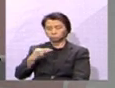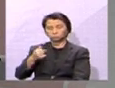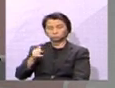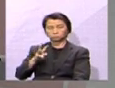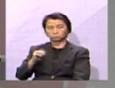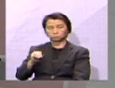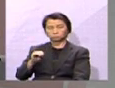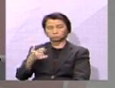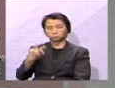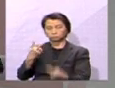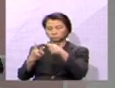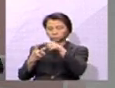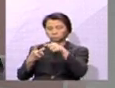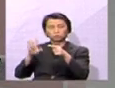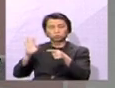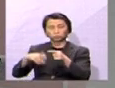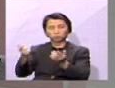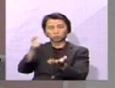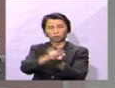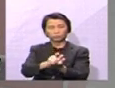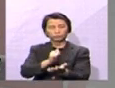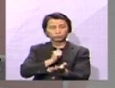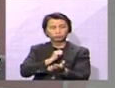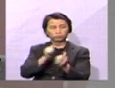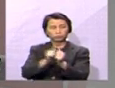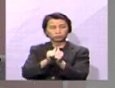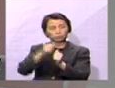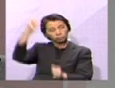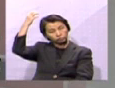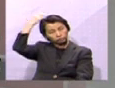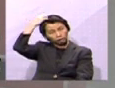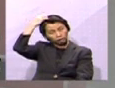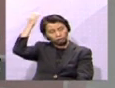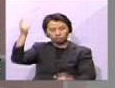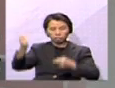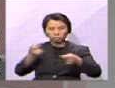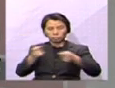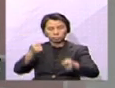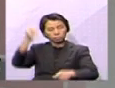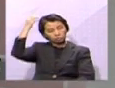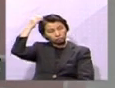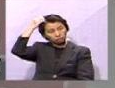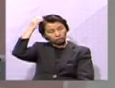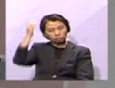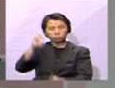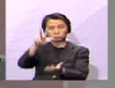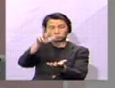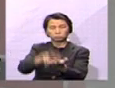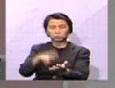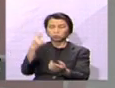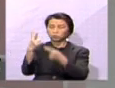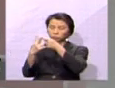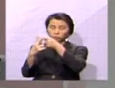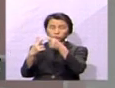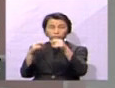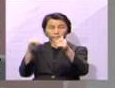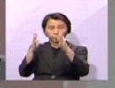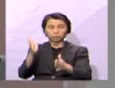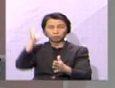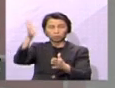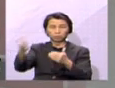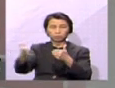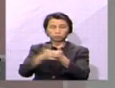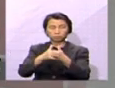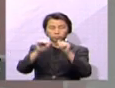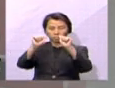Udin yang masum melaporkan bersama sangor pengendali theant Mania mengesahkan dua pemain berkenaan akan tiba